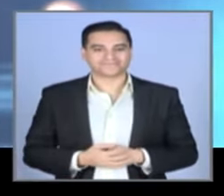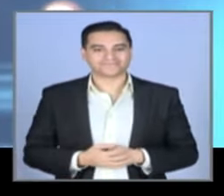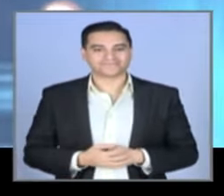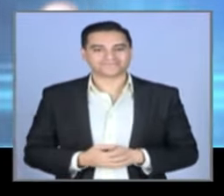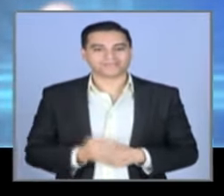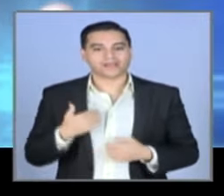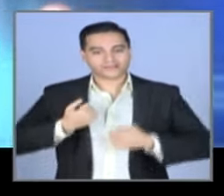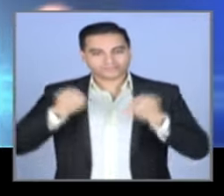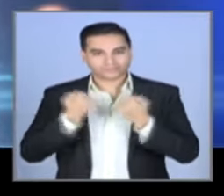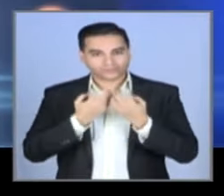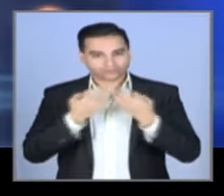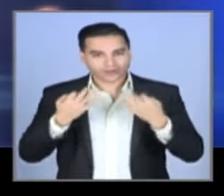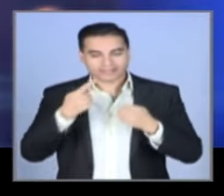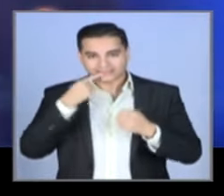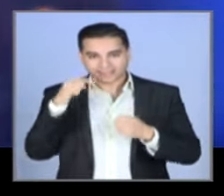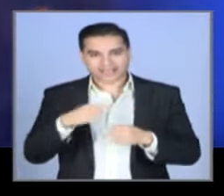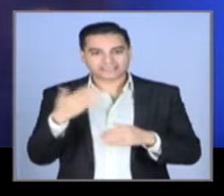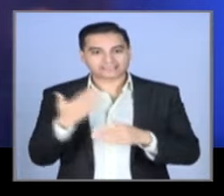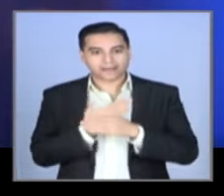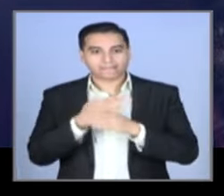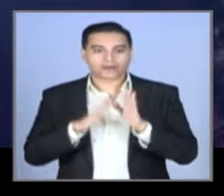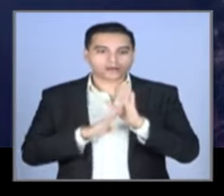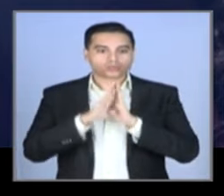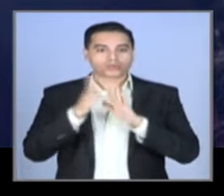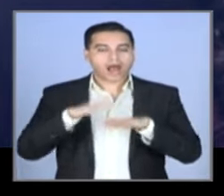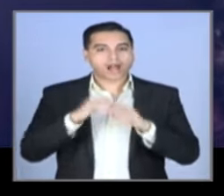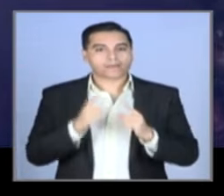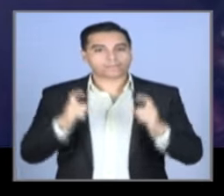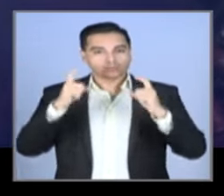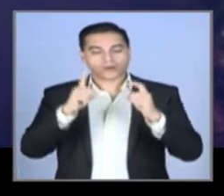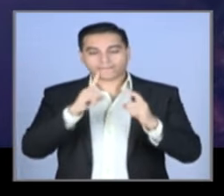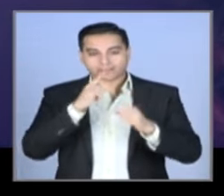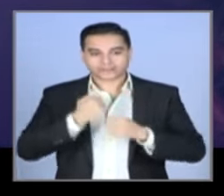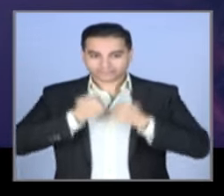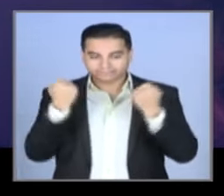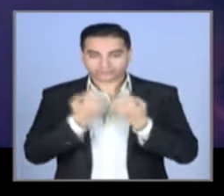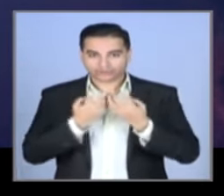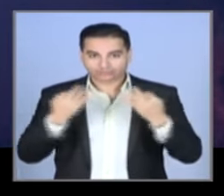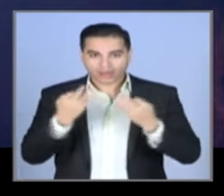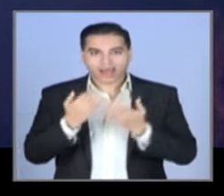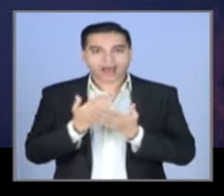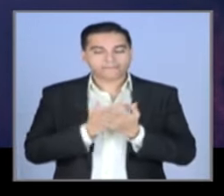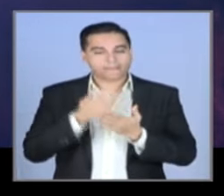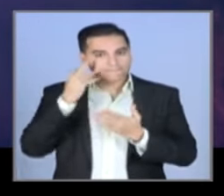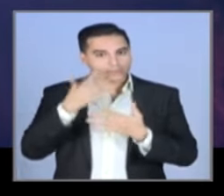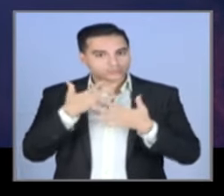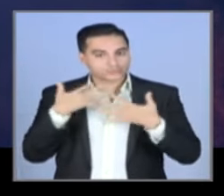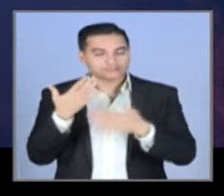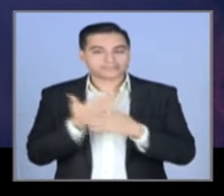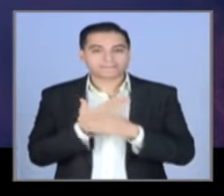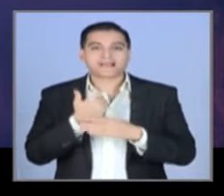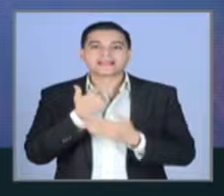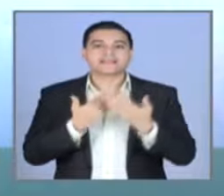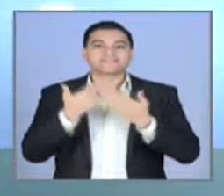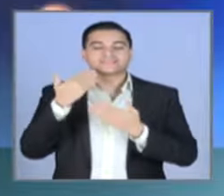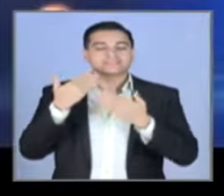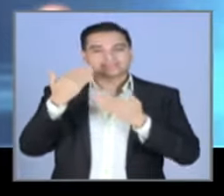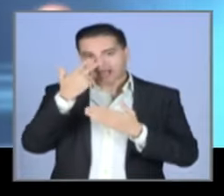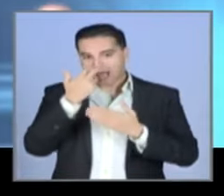احنا استعدينا السنة دي كعائلة غانم عشان نوصل للبطولة، بس الأهم من استعدادنا إن إحنا بنبقى مبسوطين إن إحنا بنشارك كل سنة في العباقرة